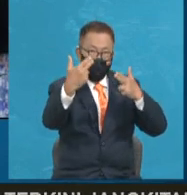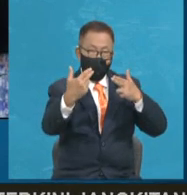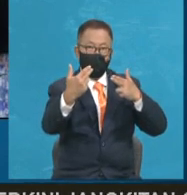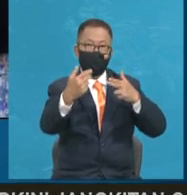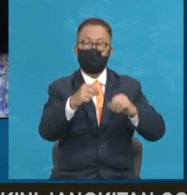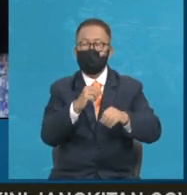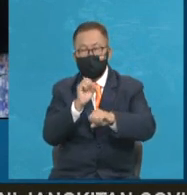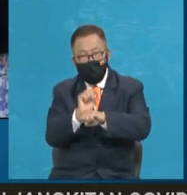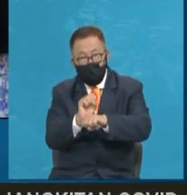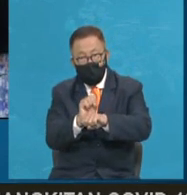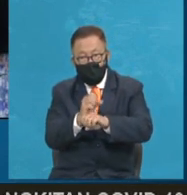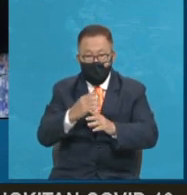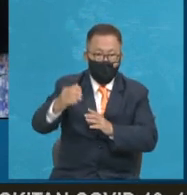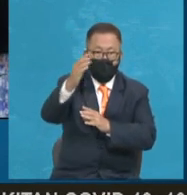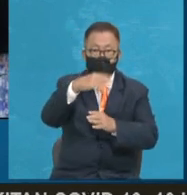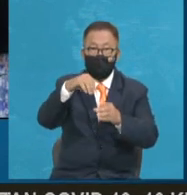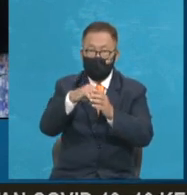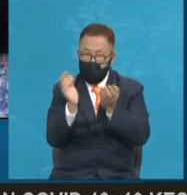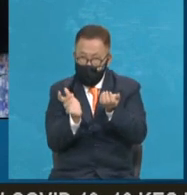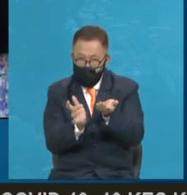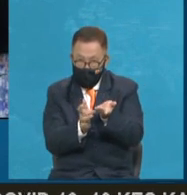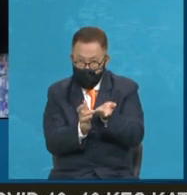bengkel mengenai kewarganegaraan digital